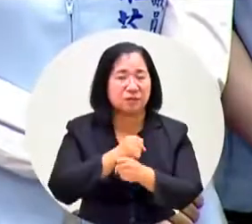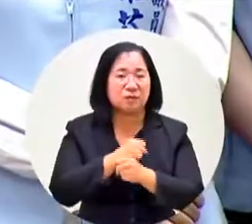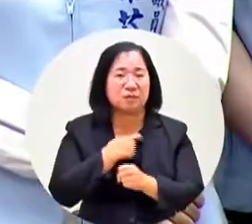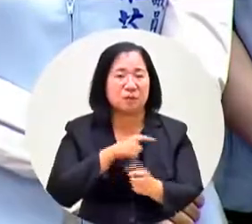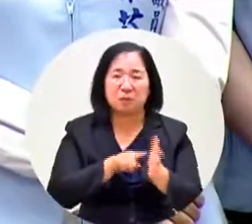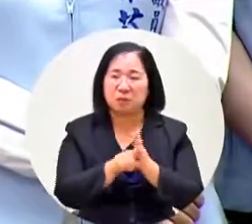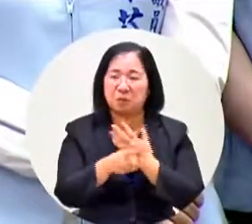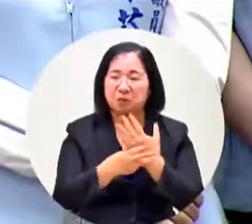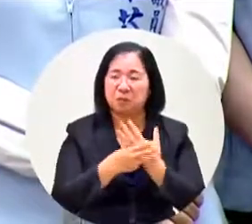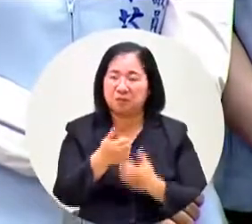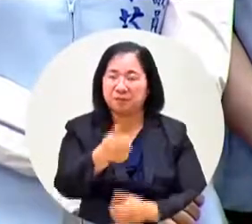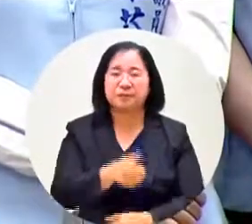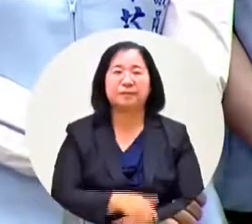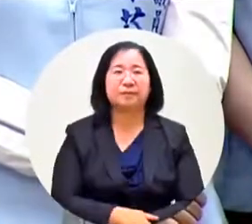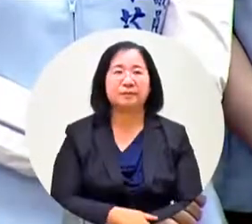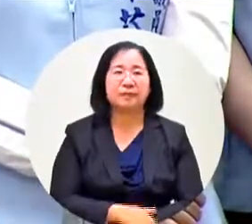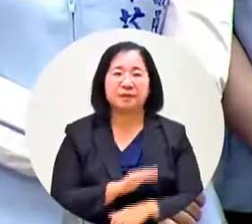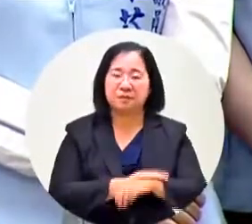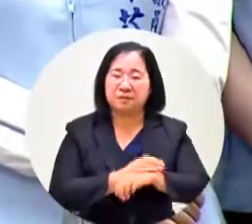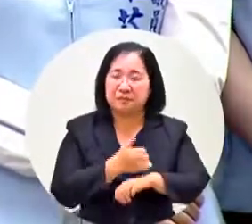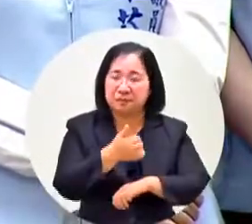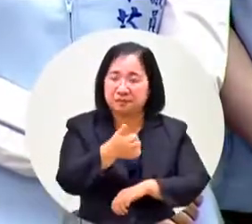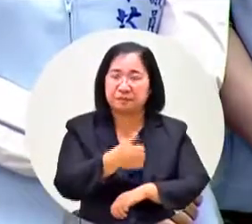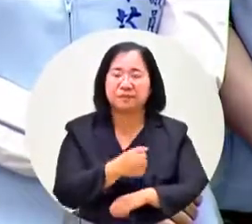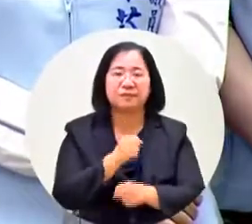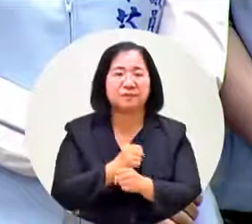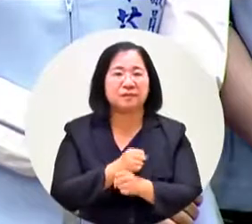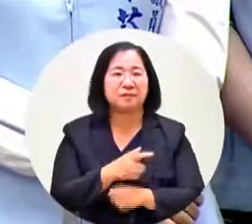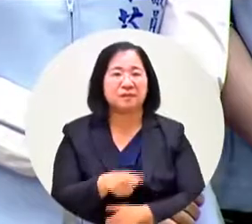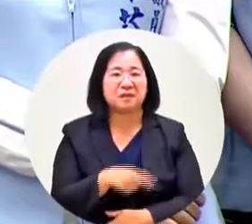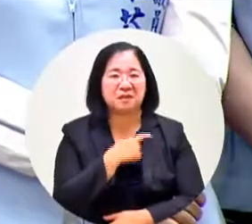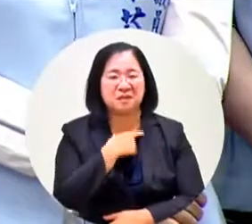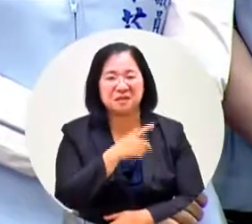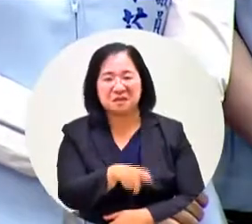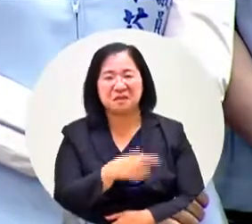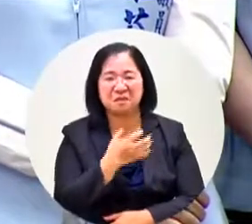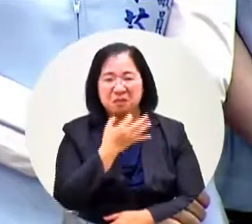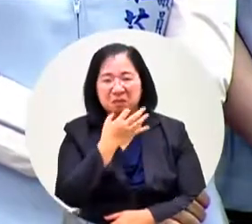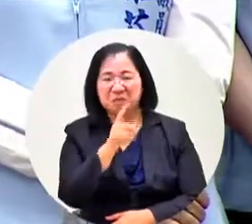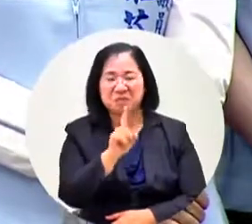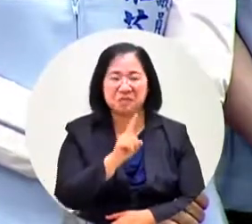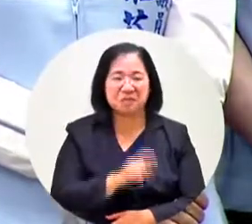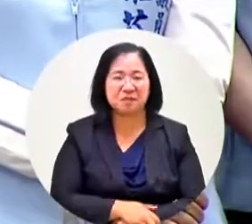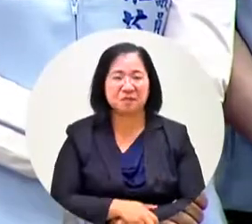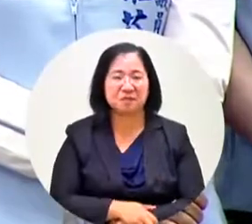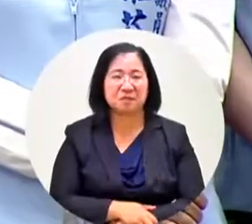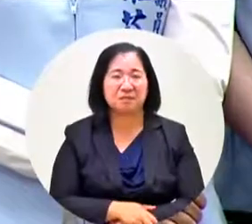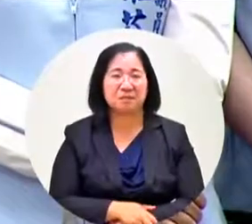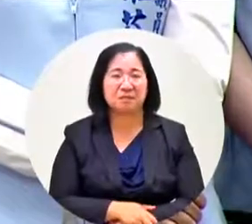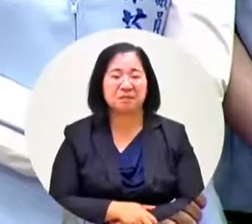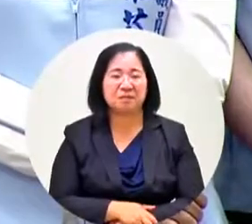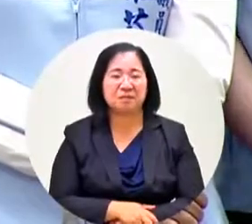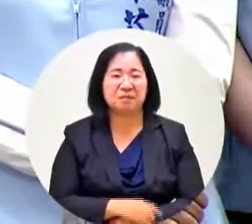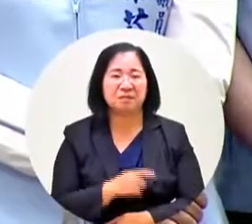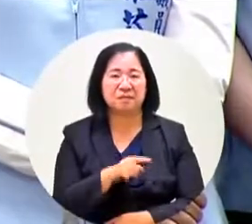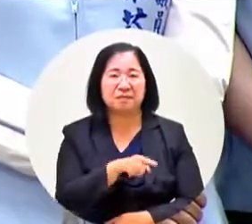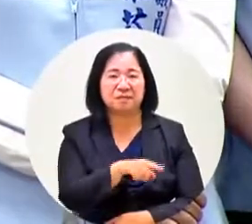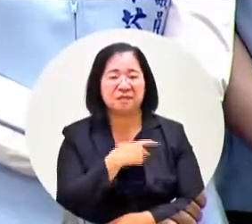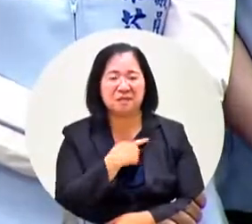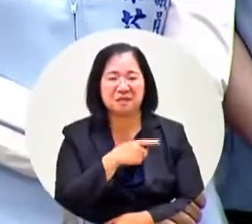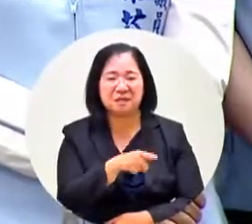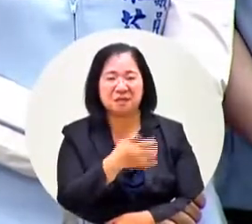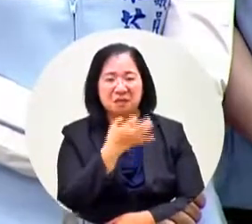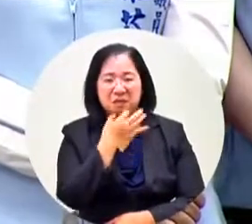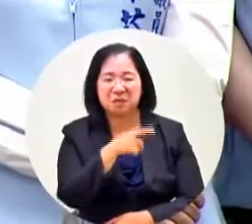的议员，恁到底在惊啥货？甚至是啊是更加悬、更加高层的人在惊啥货？局长，